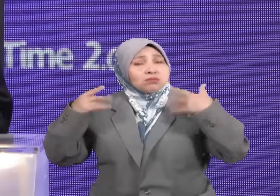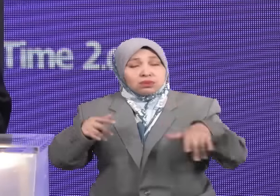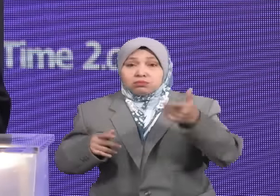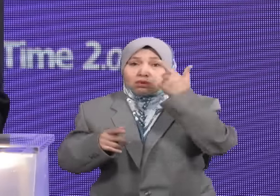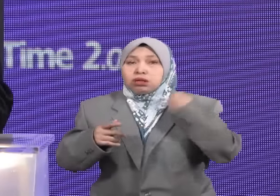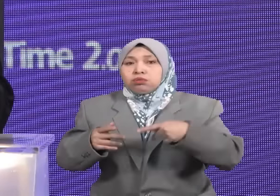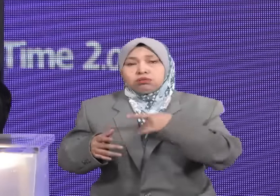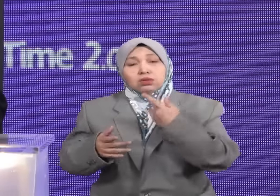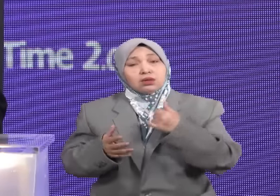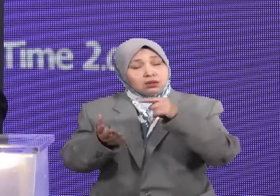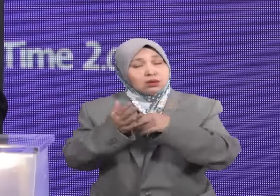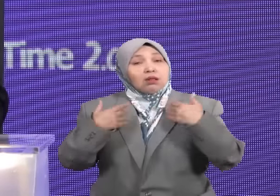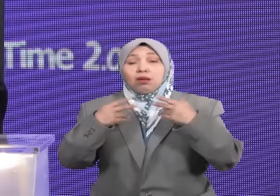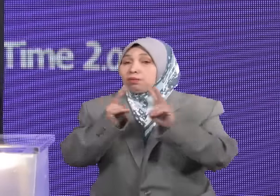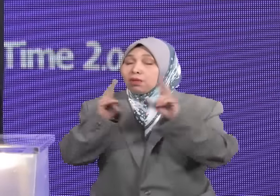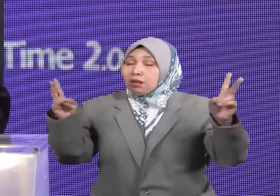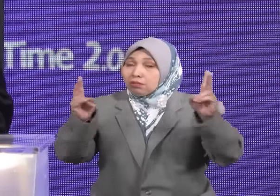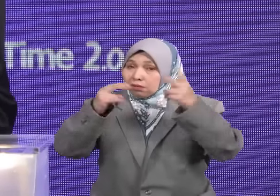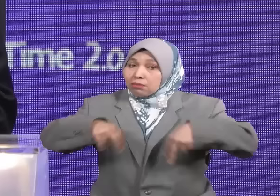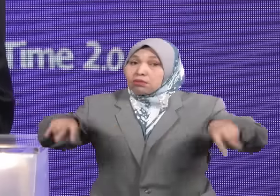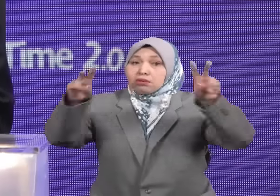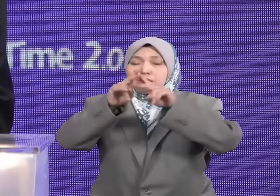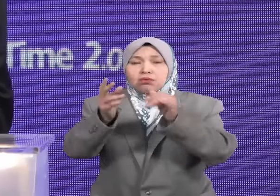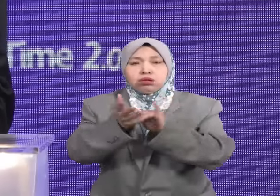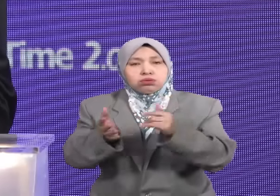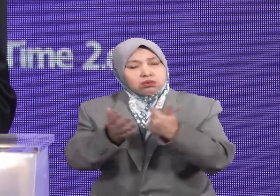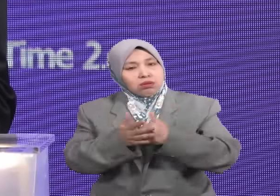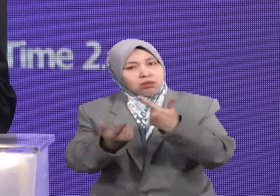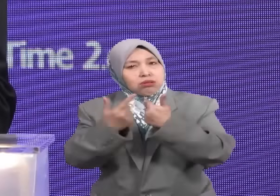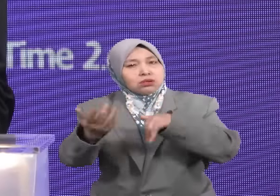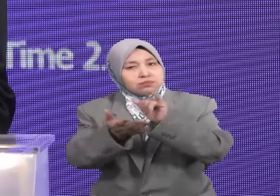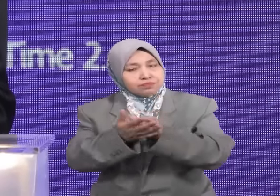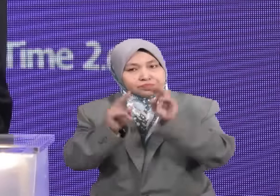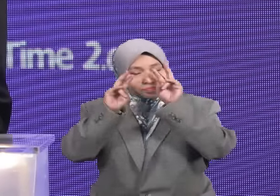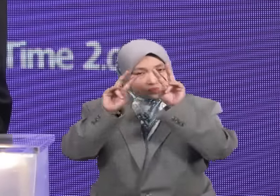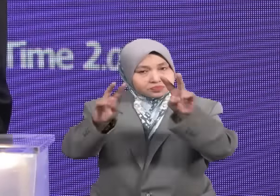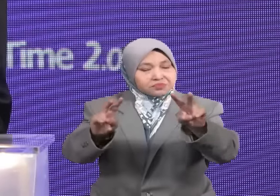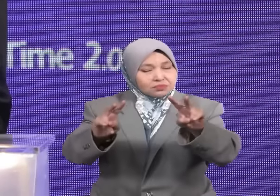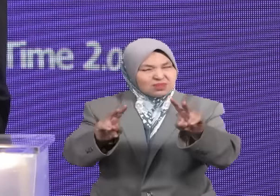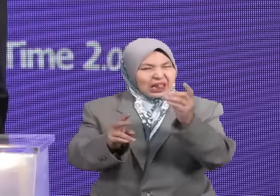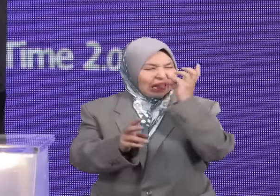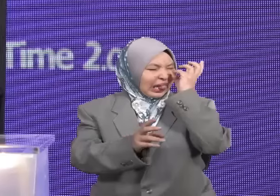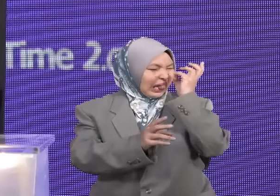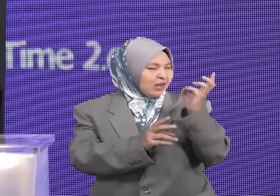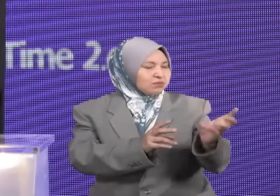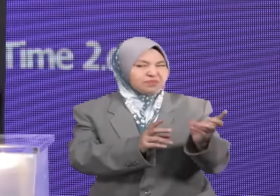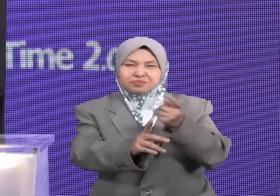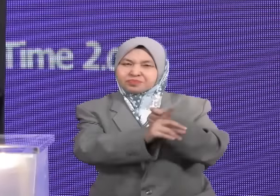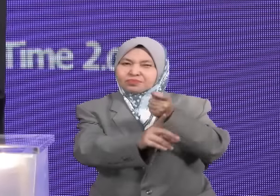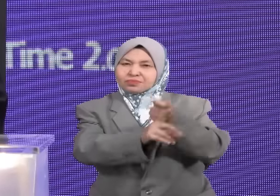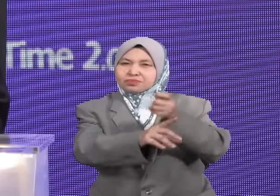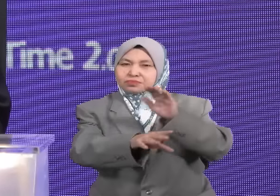mereka merasakan inilah yang paling berharga, dan mereka kesan daripada itu, mereka memandang hina ataupun mengejek